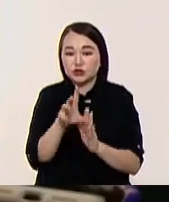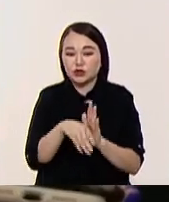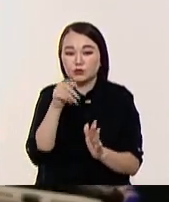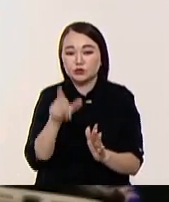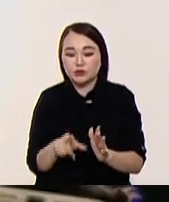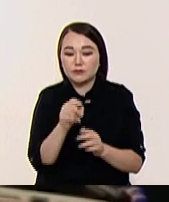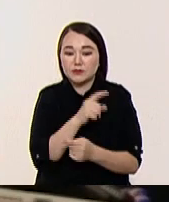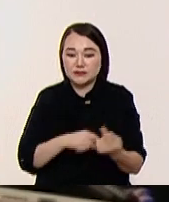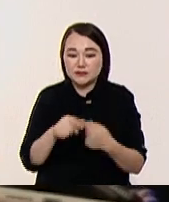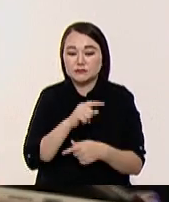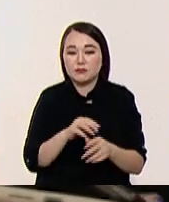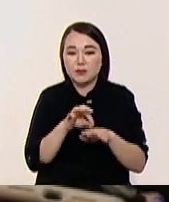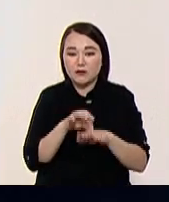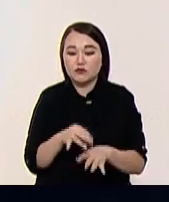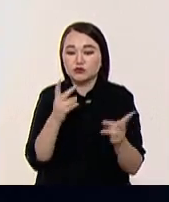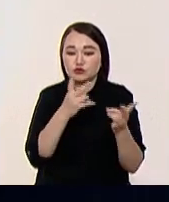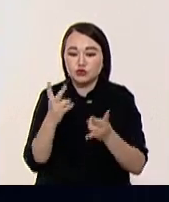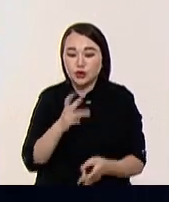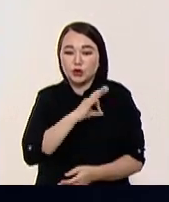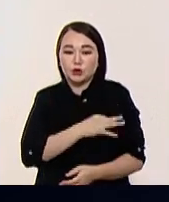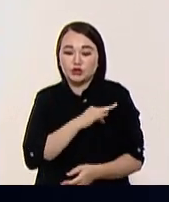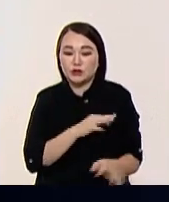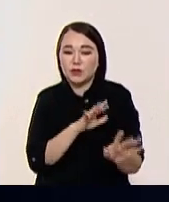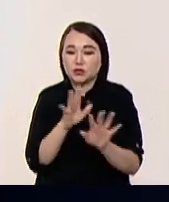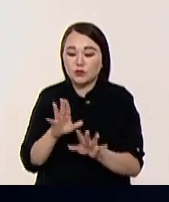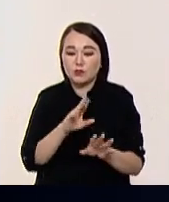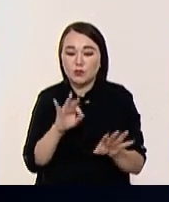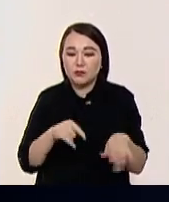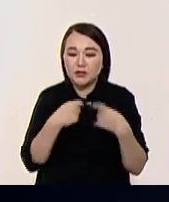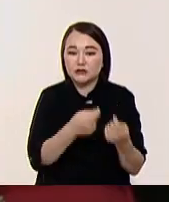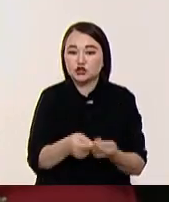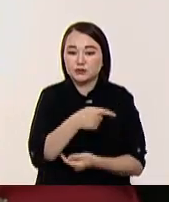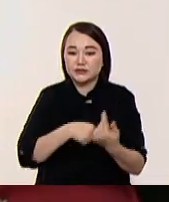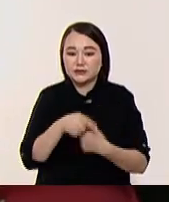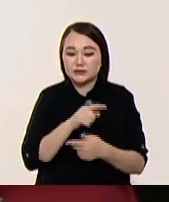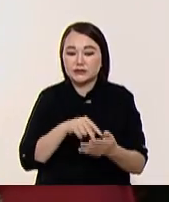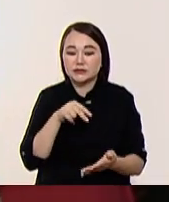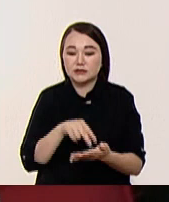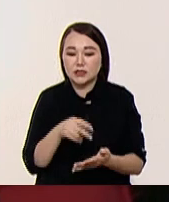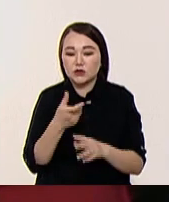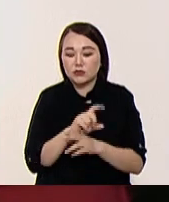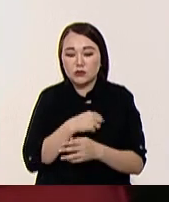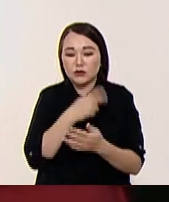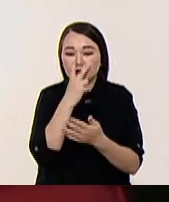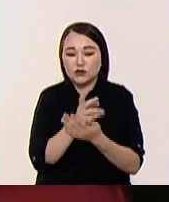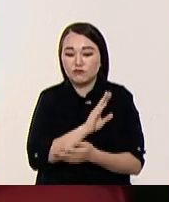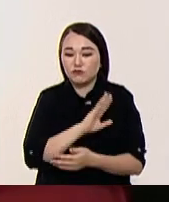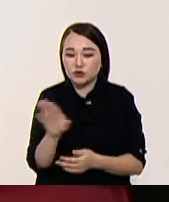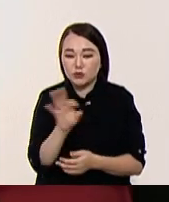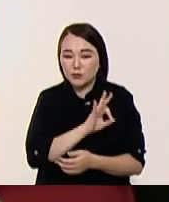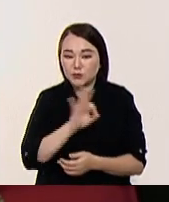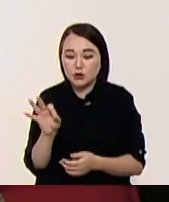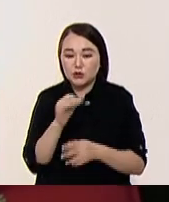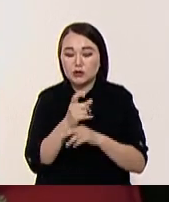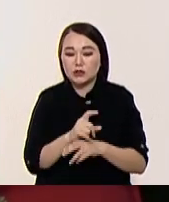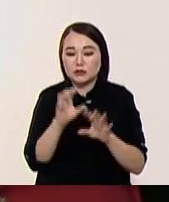депутата, бизнесмен проводит необходимые юридические процедуры по передаче бизнеса. Абсолютно в этом ничего не вижу. Есть